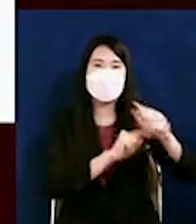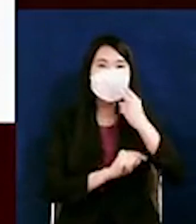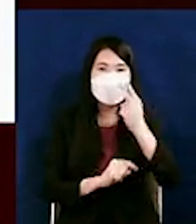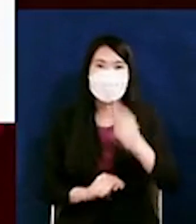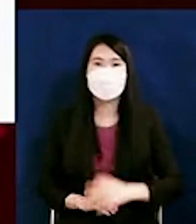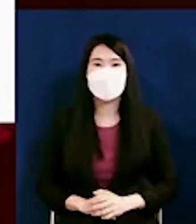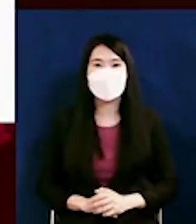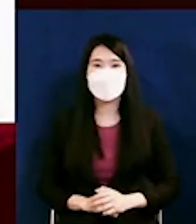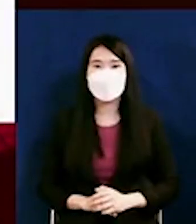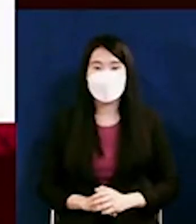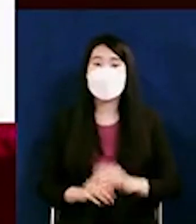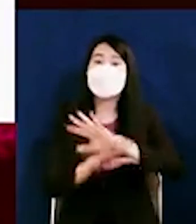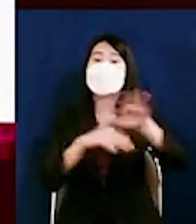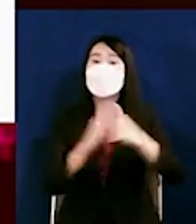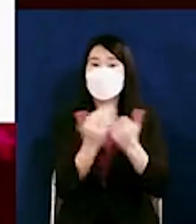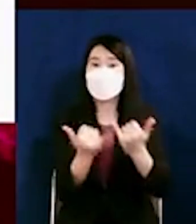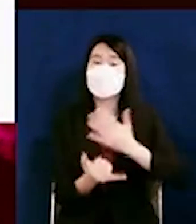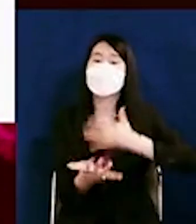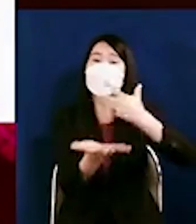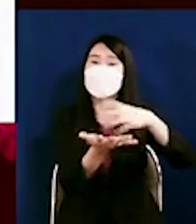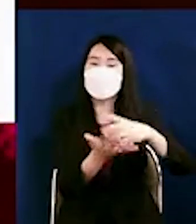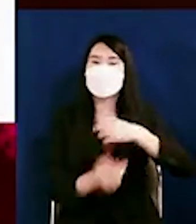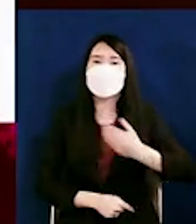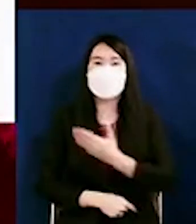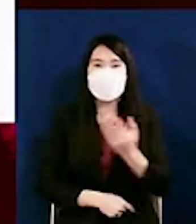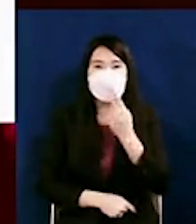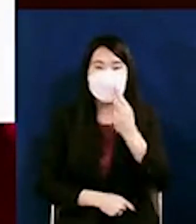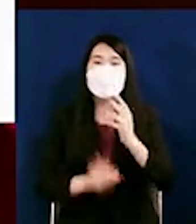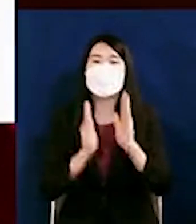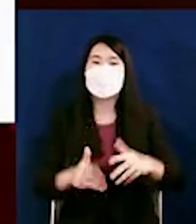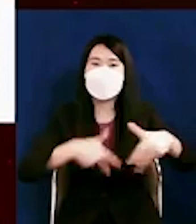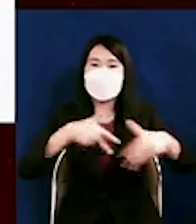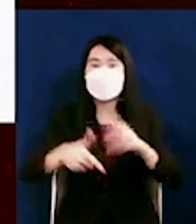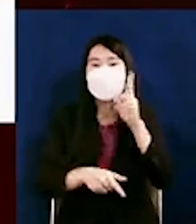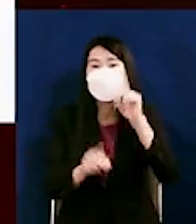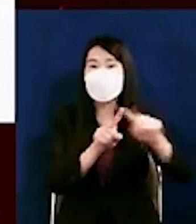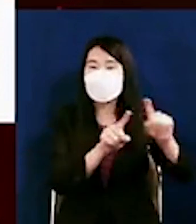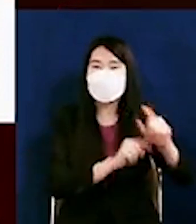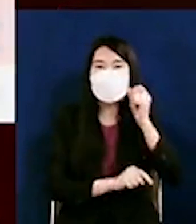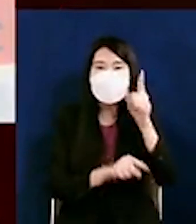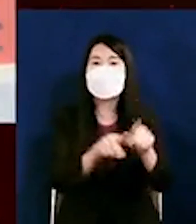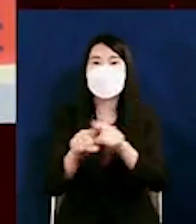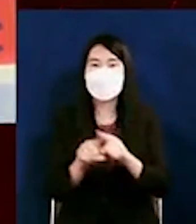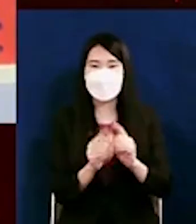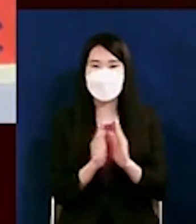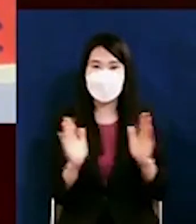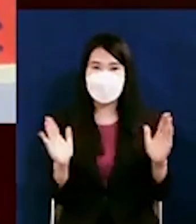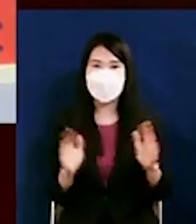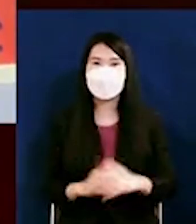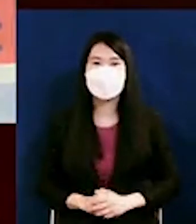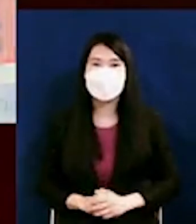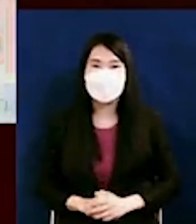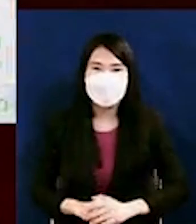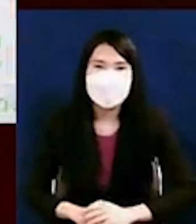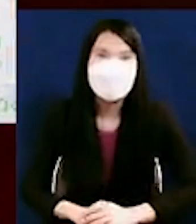ครับก็ทั้งหมดเป็นเรื่องที่อยากเรียนให้พี่น้องสื่อมวลชนได้เข้าใจครับขอบพระคุณครับ